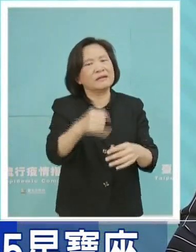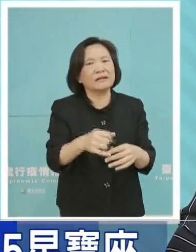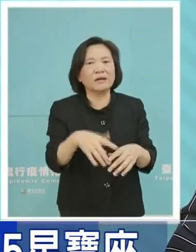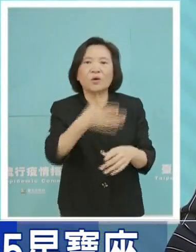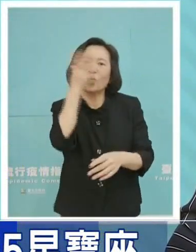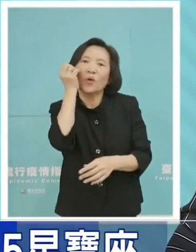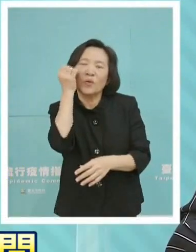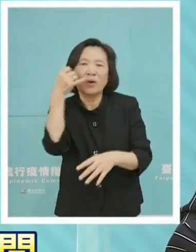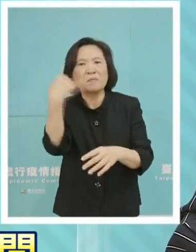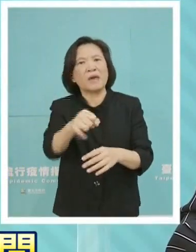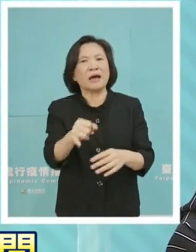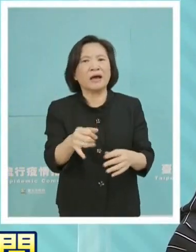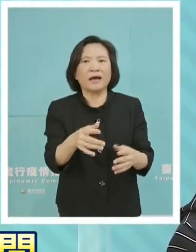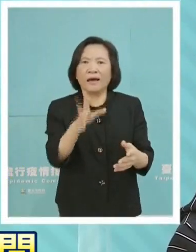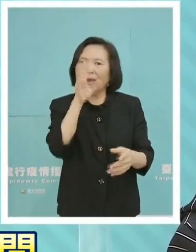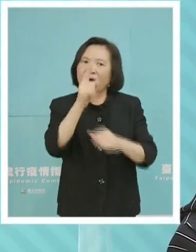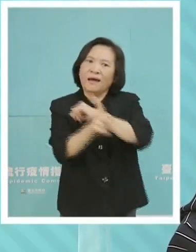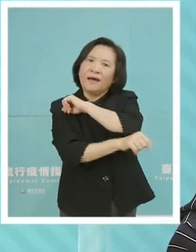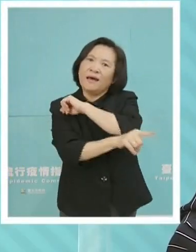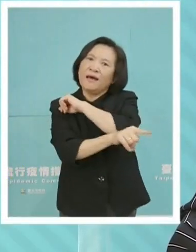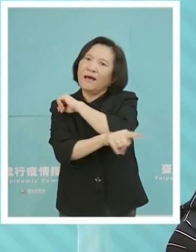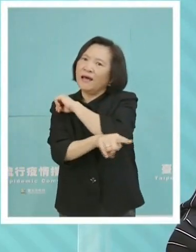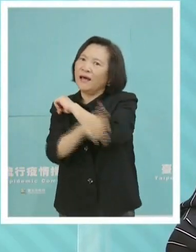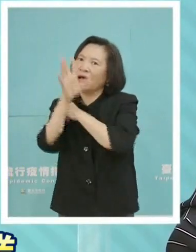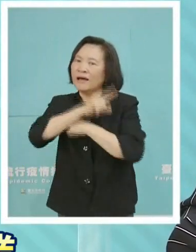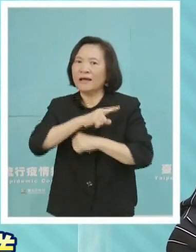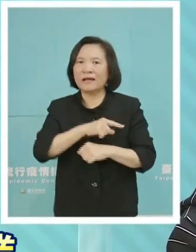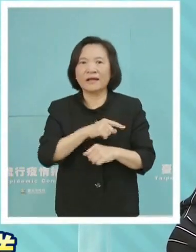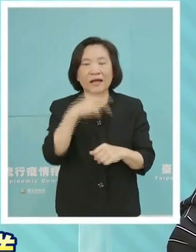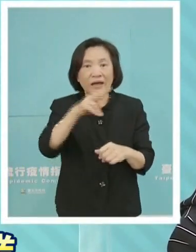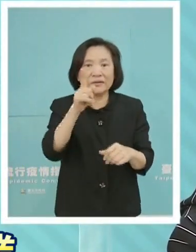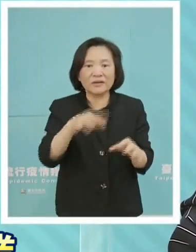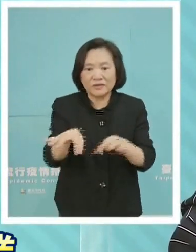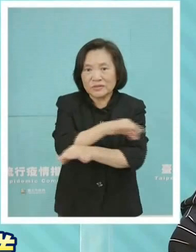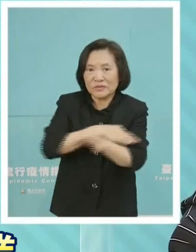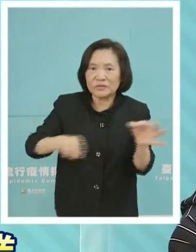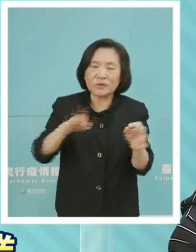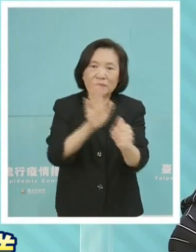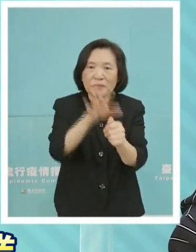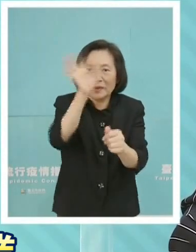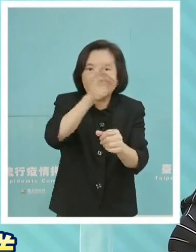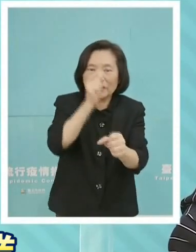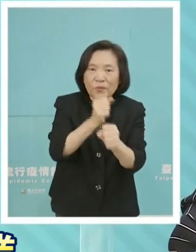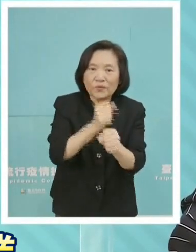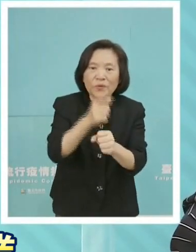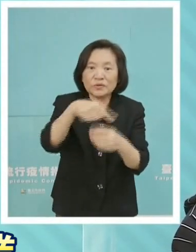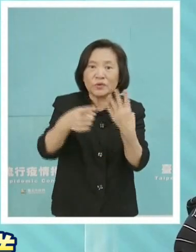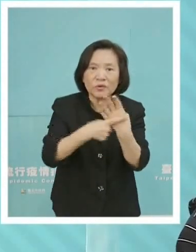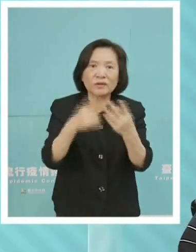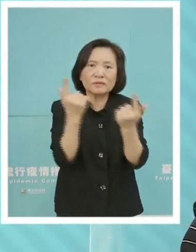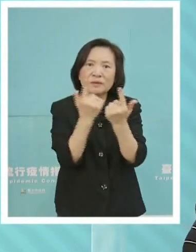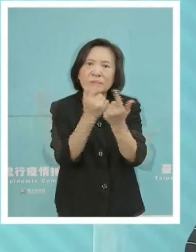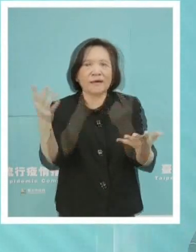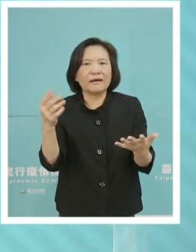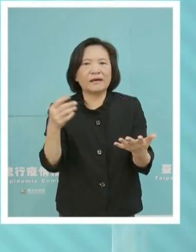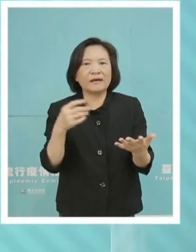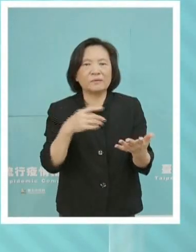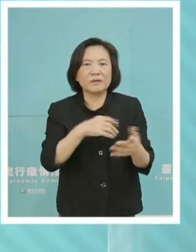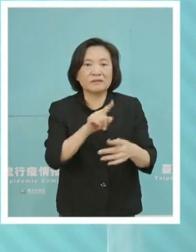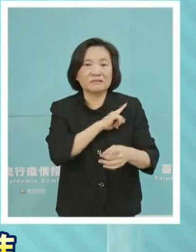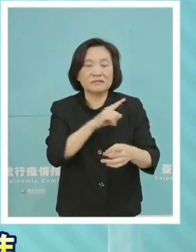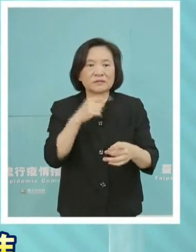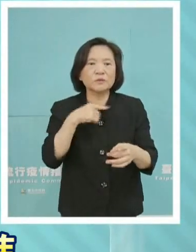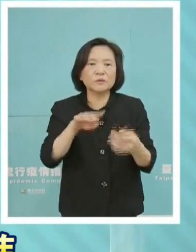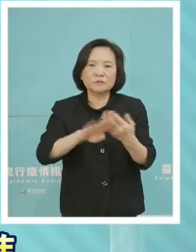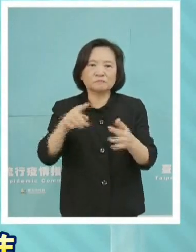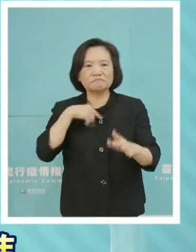交通、公安、观光休闲也是倒数第一。最奇怪的是那个经济就业，台北市也是倒数第一，可以改